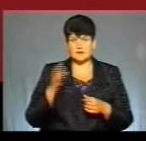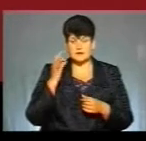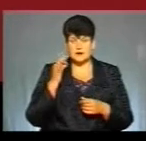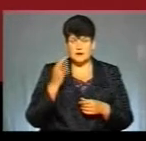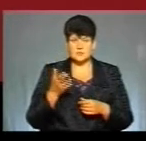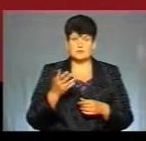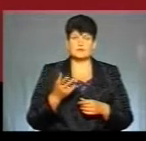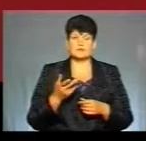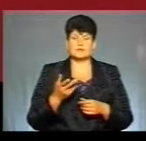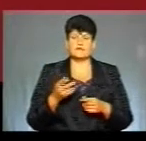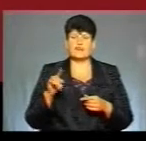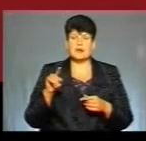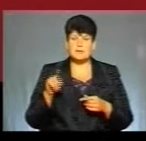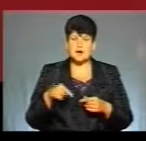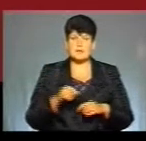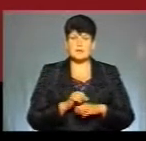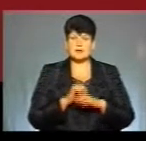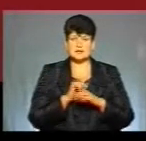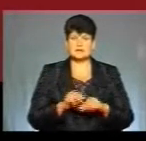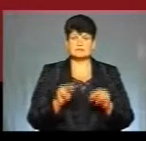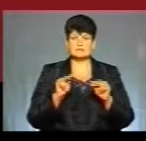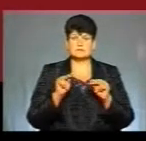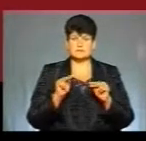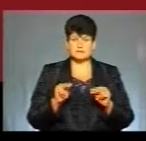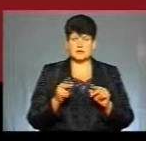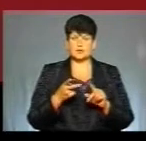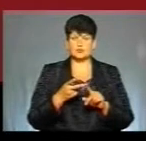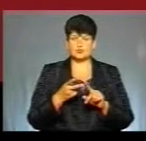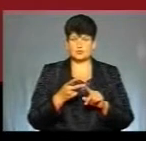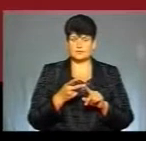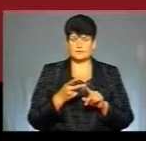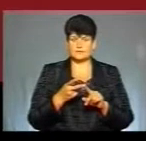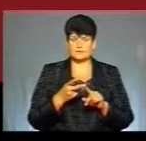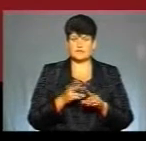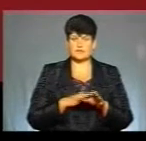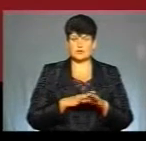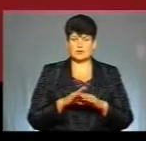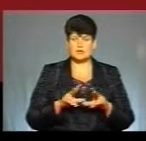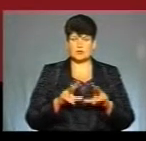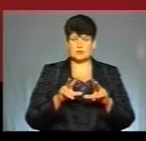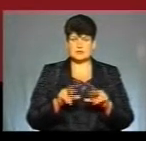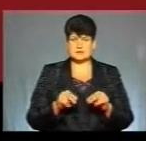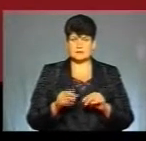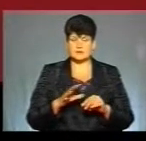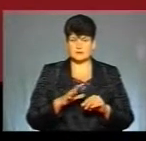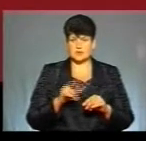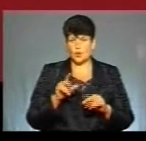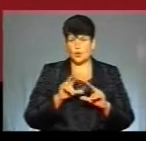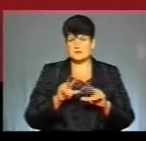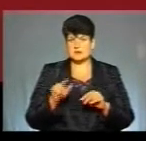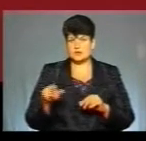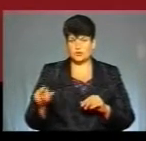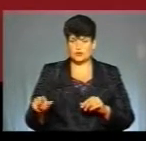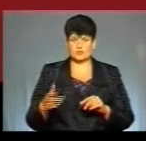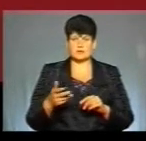завжди, що вимагав Майдан завжди справедливості. Перше. Друге, виконання обіцянок, які ми обіцяли людям. Ми всі як